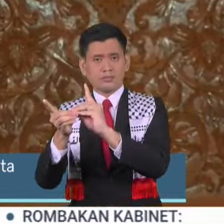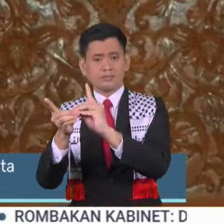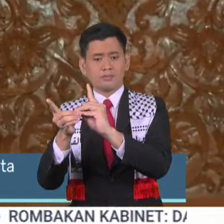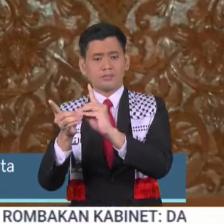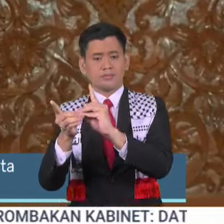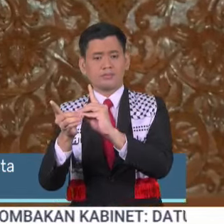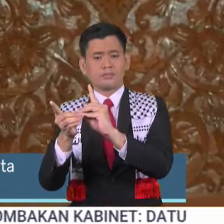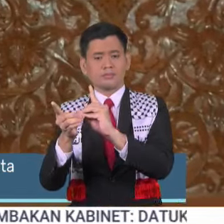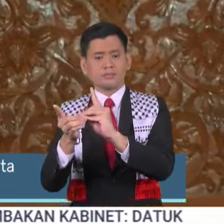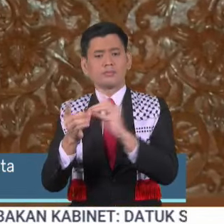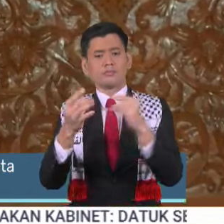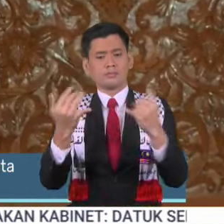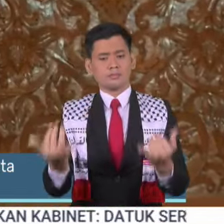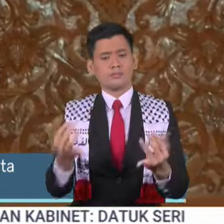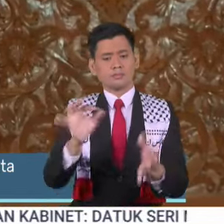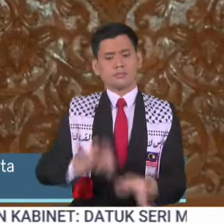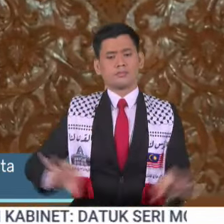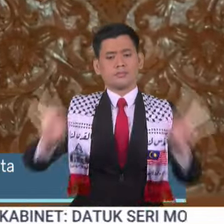Cent